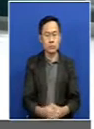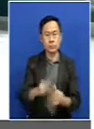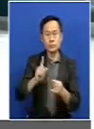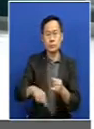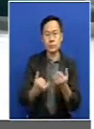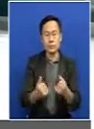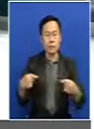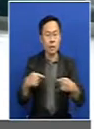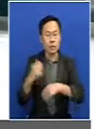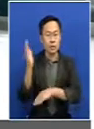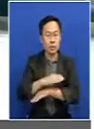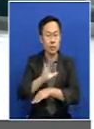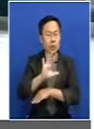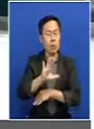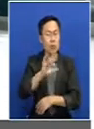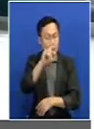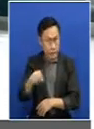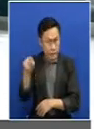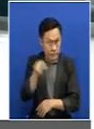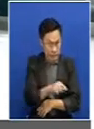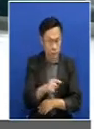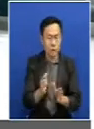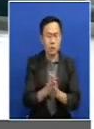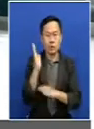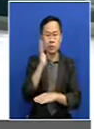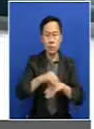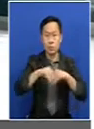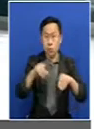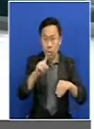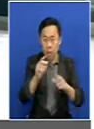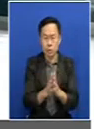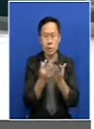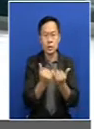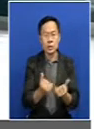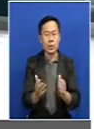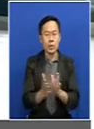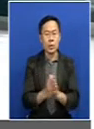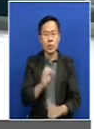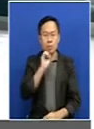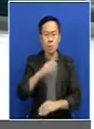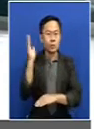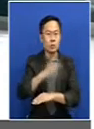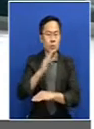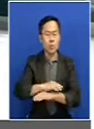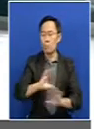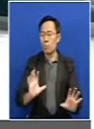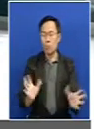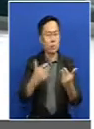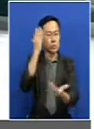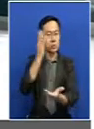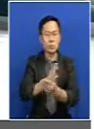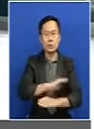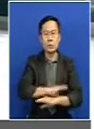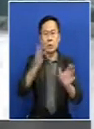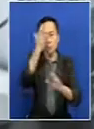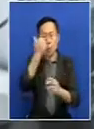มาปิดท้ายกันที่สื่อใหญ่ของอังกฤษนะคะอย่างหนังสือพิมพ์ The Independent ค่ะล่าสุดค่ะได้ออกมายุติการพิมพ์หนังสือพิมพ์ทั้งหมดแล้วเพราะ